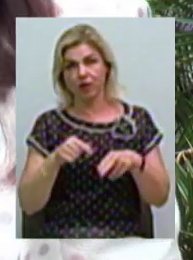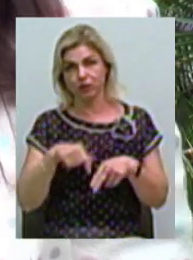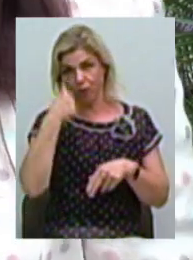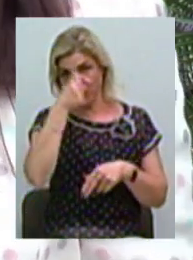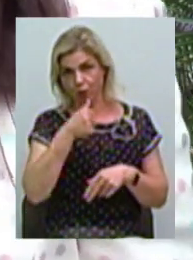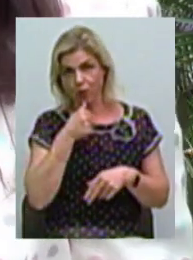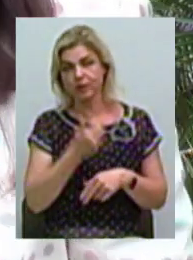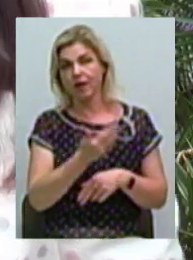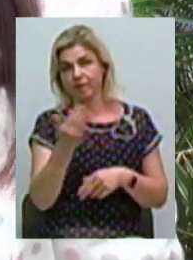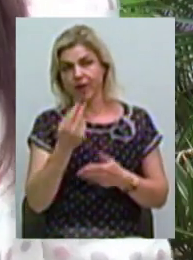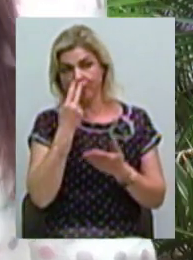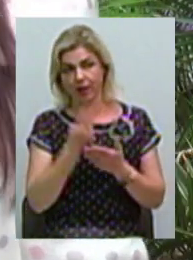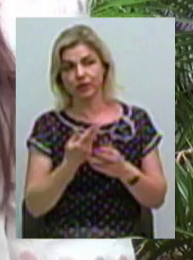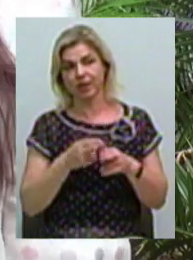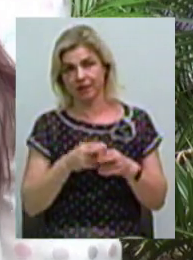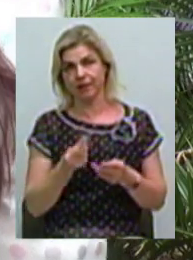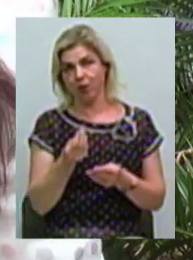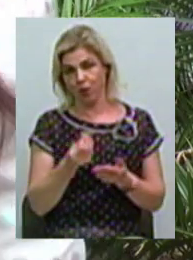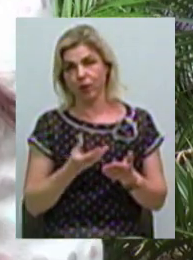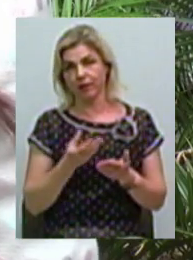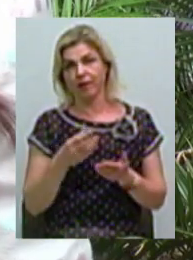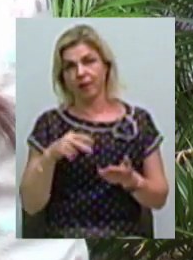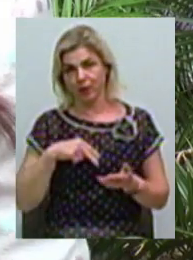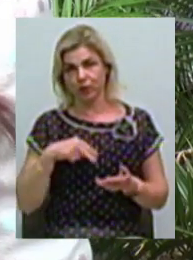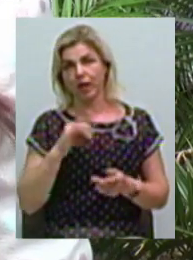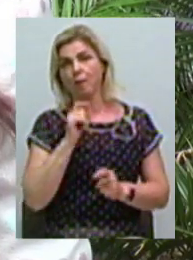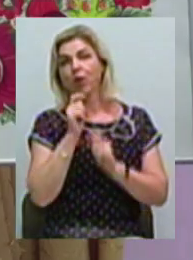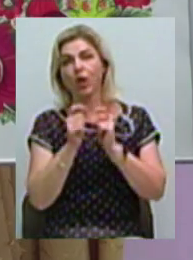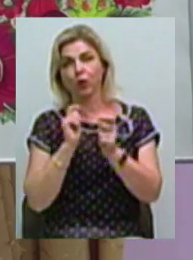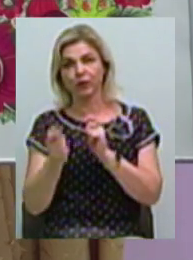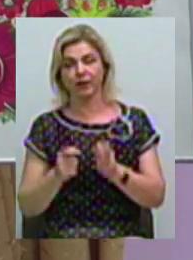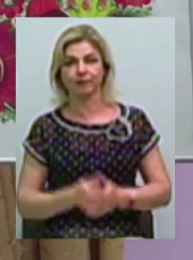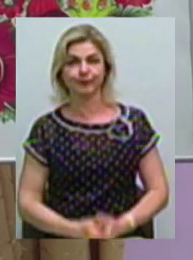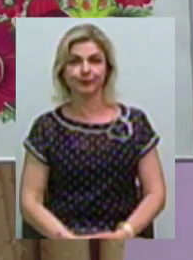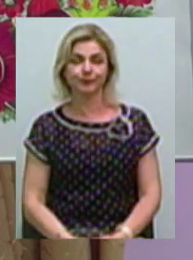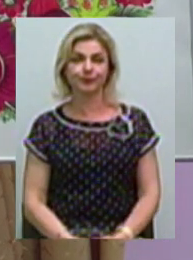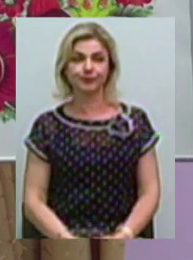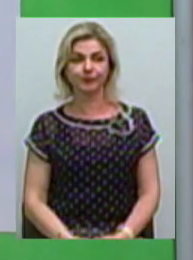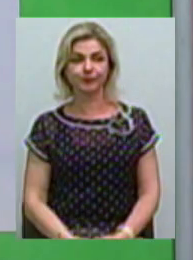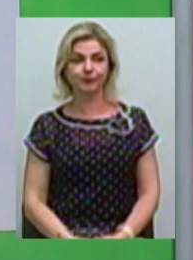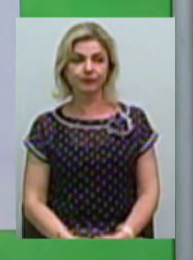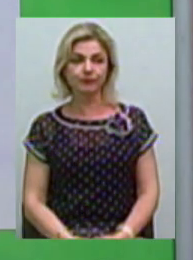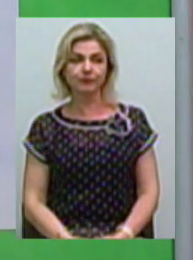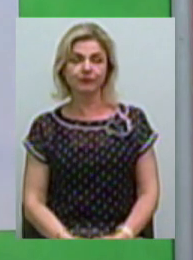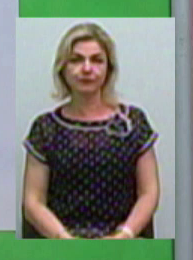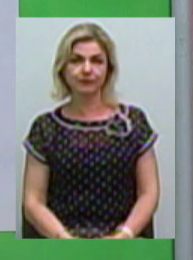ці, ну, взагалі організація цього заходу, і в тому числі і подарунки грошові. Валентина Гурова, Юлія Кускова.